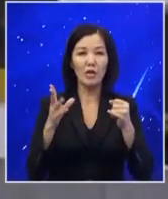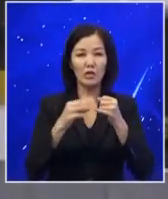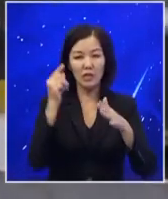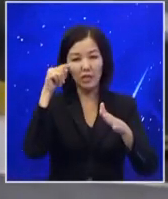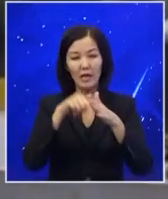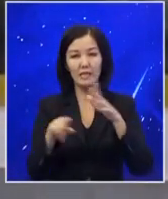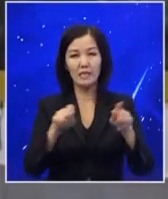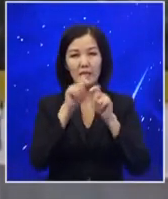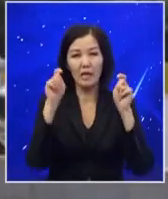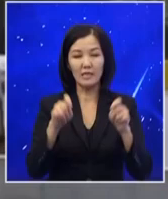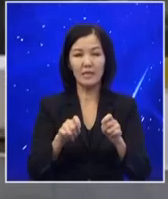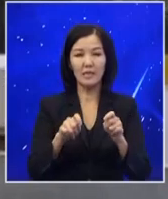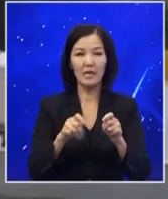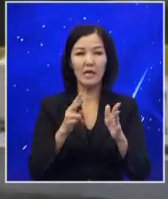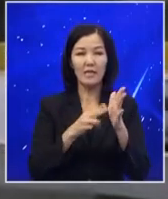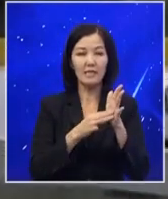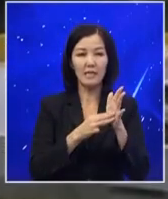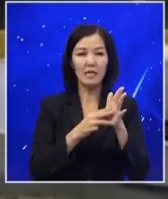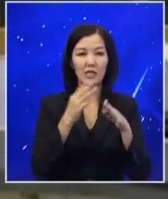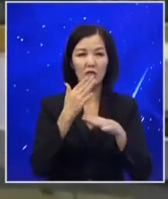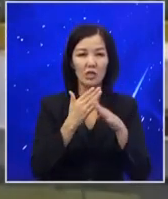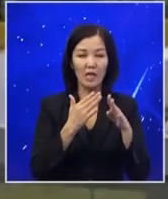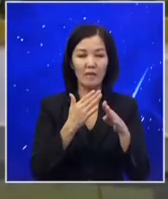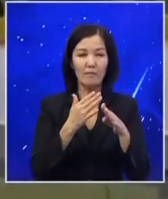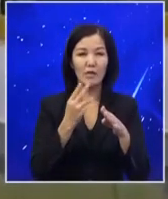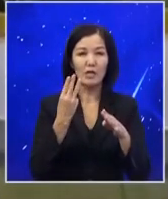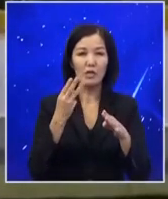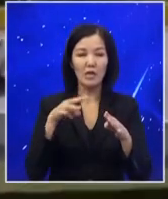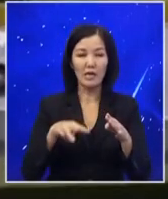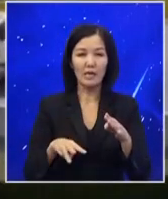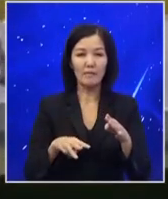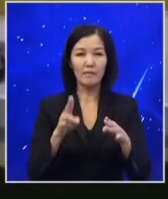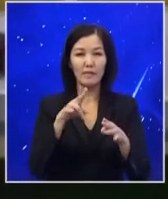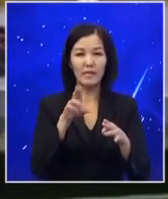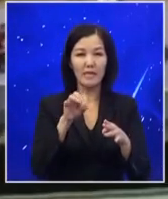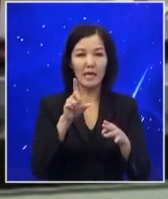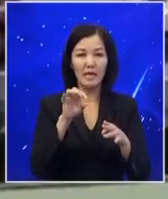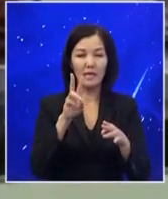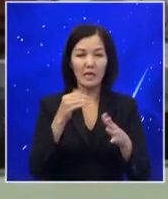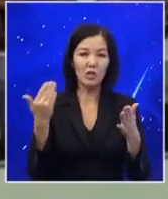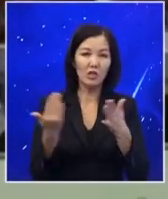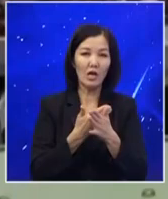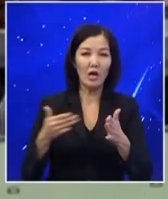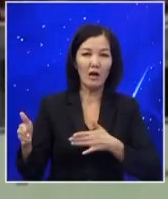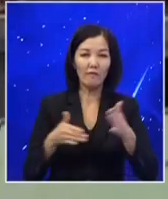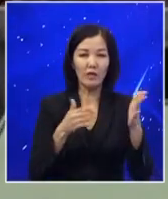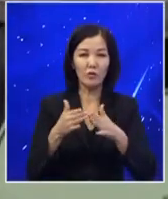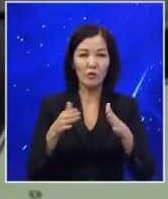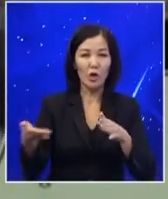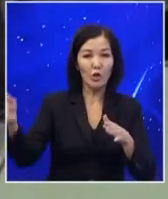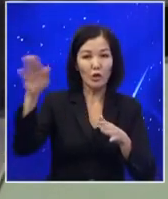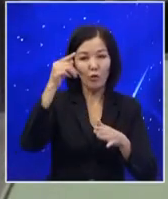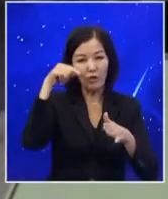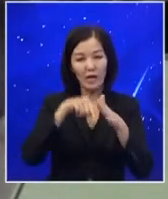қосылды. Үңгірдің ұзындығы 8,5 шақырымнан асады. Туннель де ла линия деп аталатын жаңа автожол Ант тауының астынан